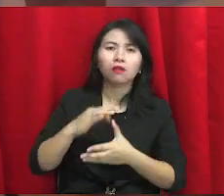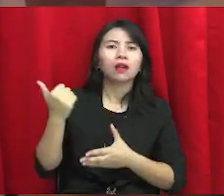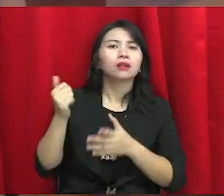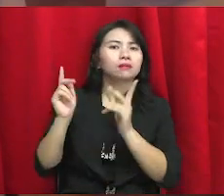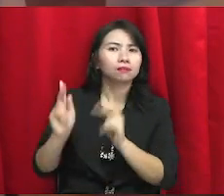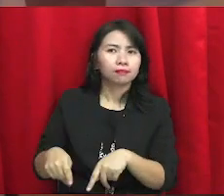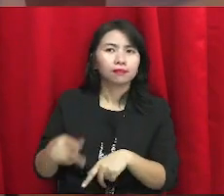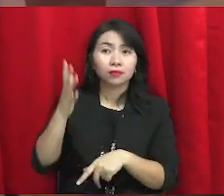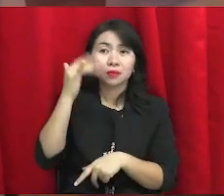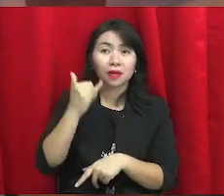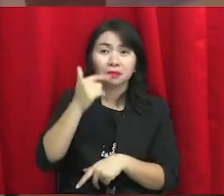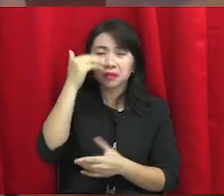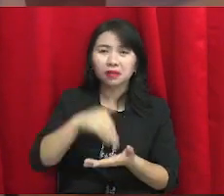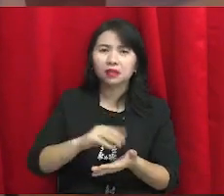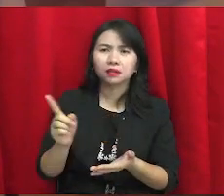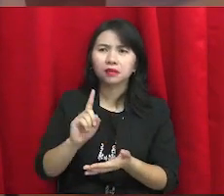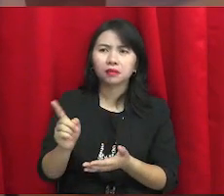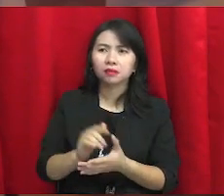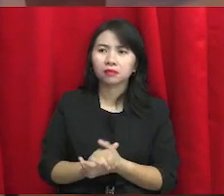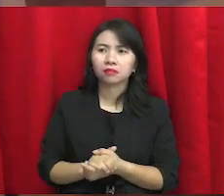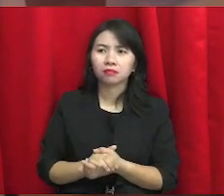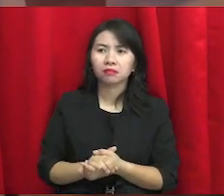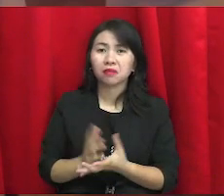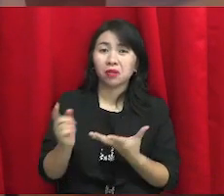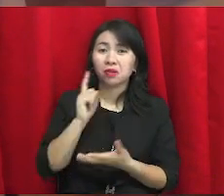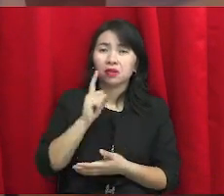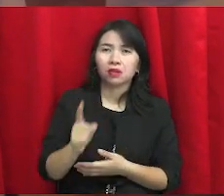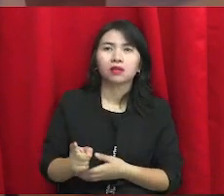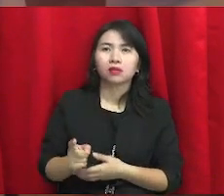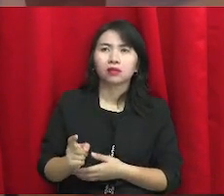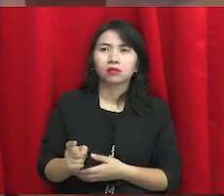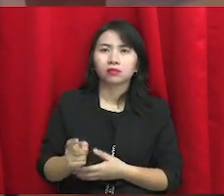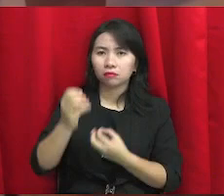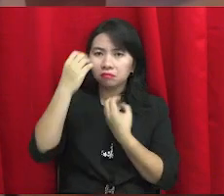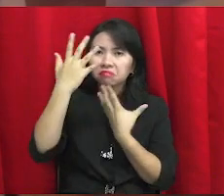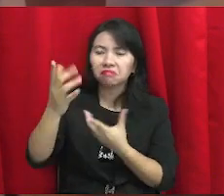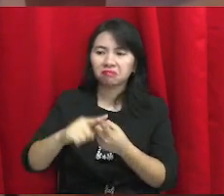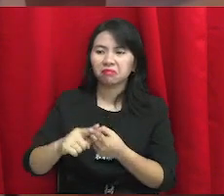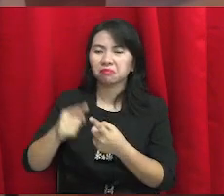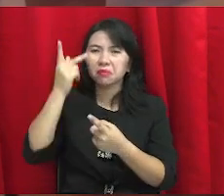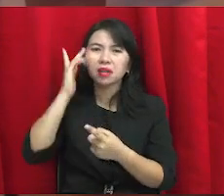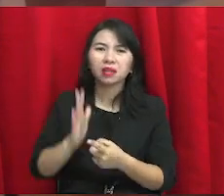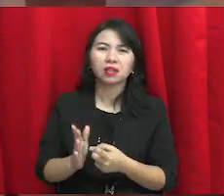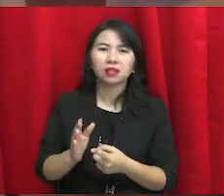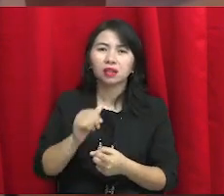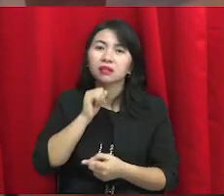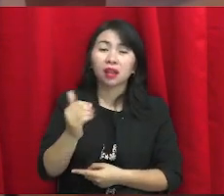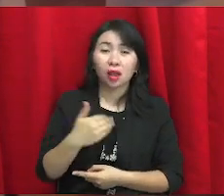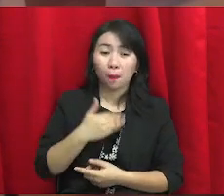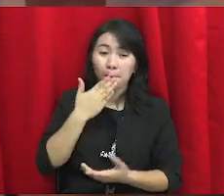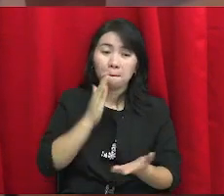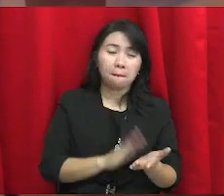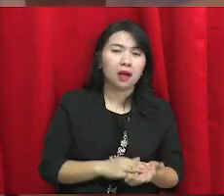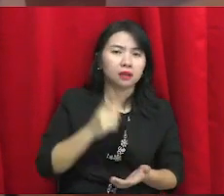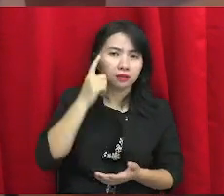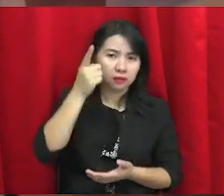nga, ang maging mindset na susunod lang ako kay Pastor pag hindi maging negative, which is kaplastikan nga, which